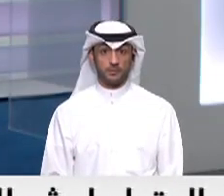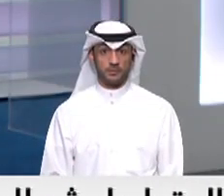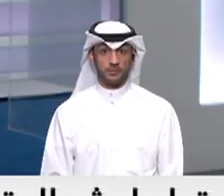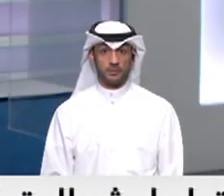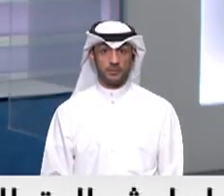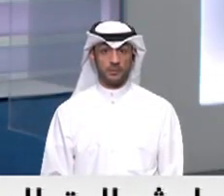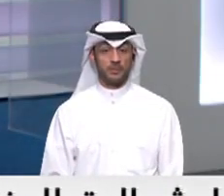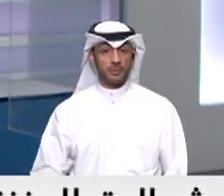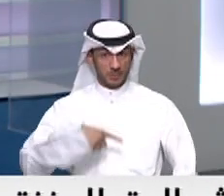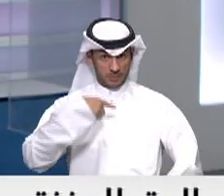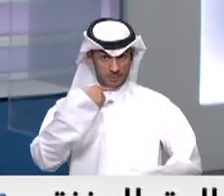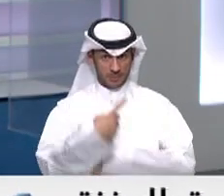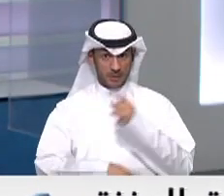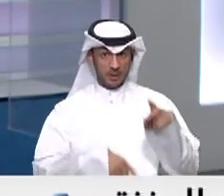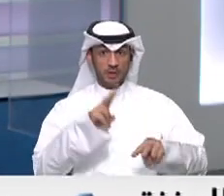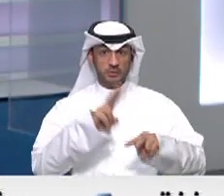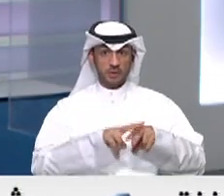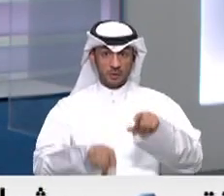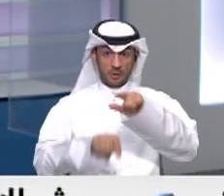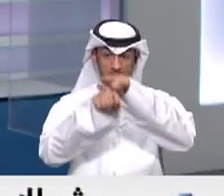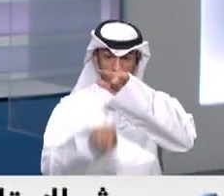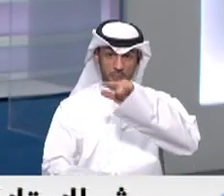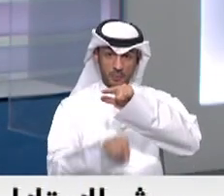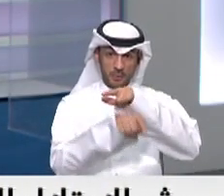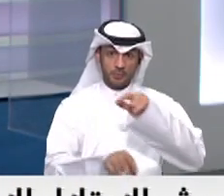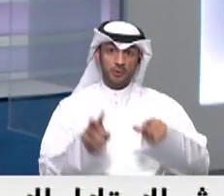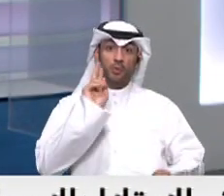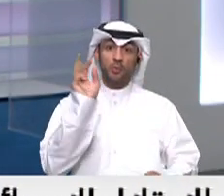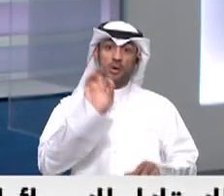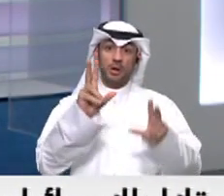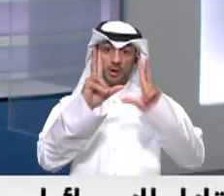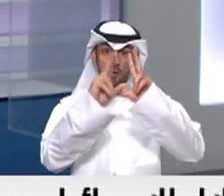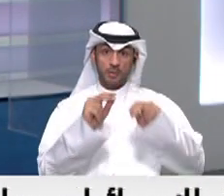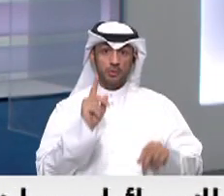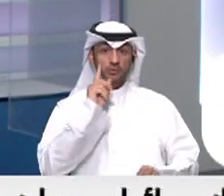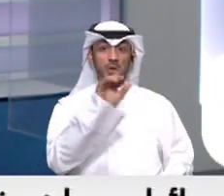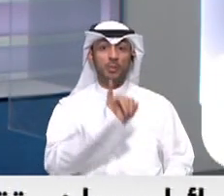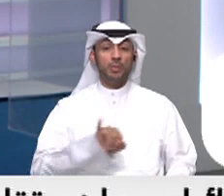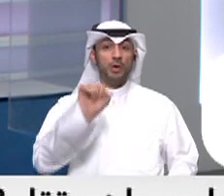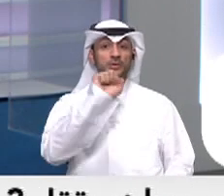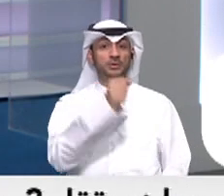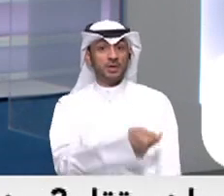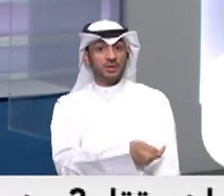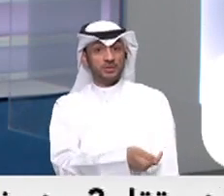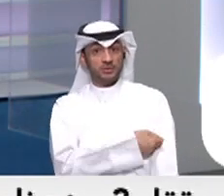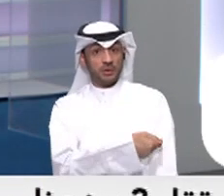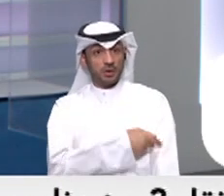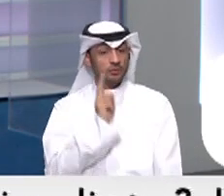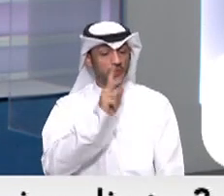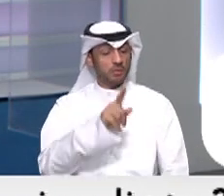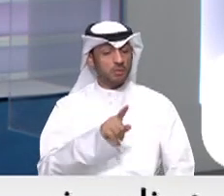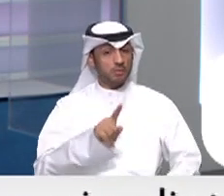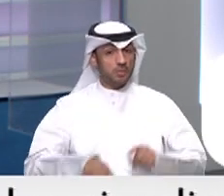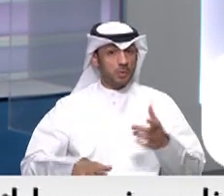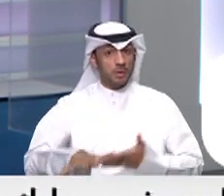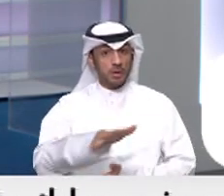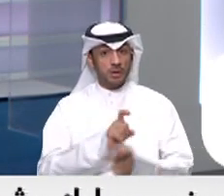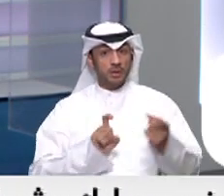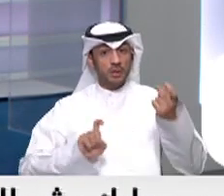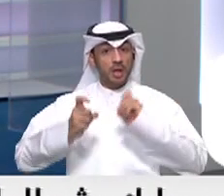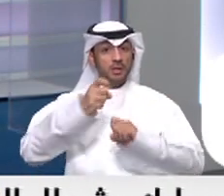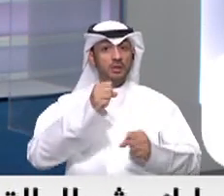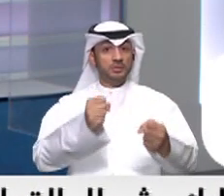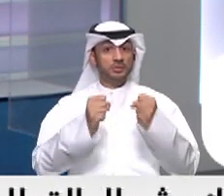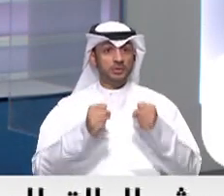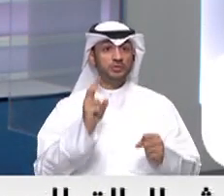ومع استمرار الغارات الإسرائيلية على لبنان، تواجه مؤسساته الصحية عدة تحديات، أبرزها